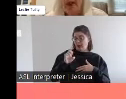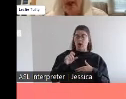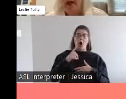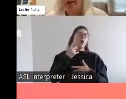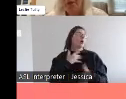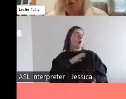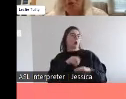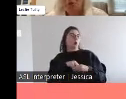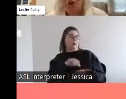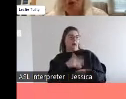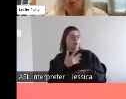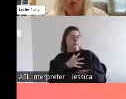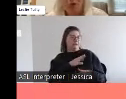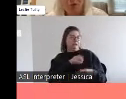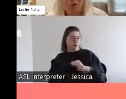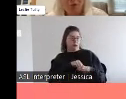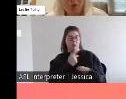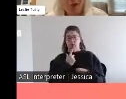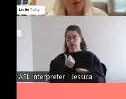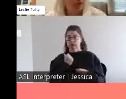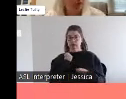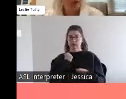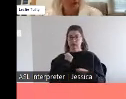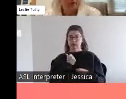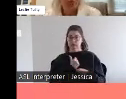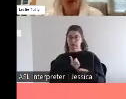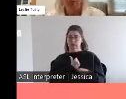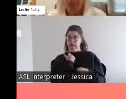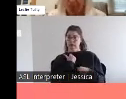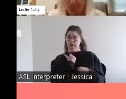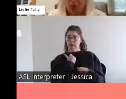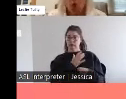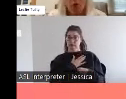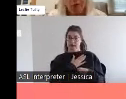« Oh, nous avons déjà couvert ce sujet. » Et donc, ils ont refusé